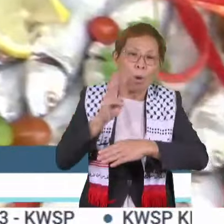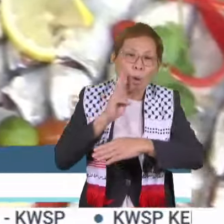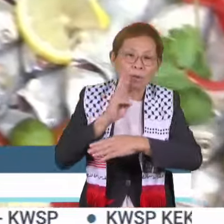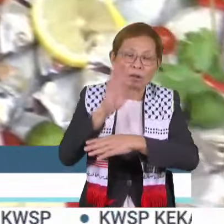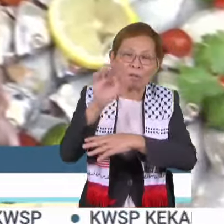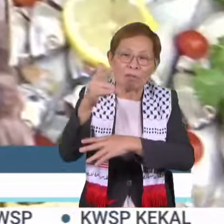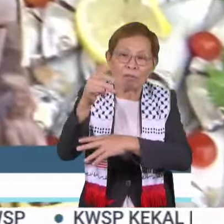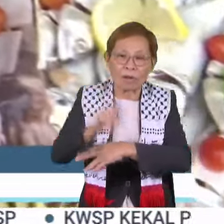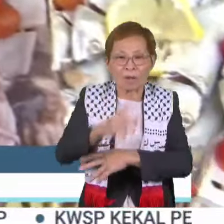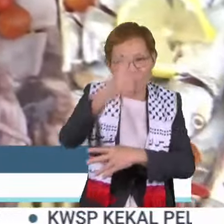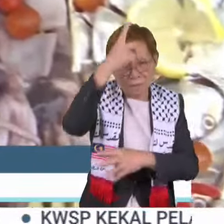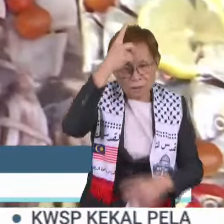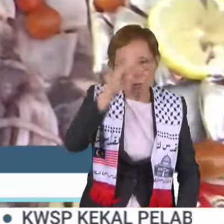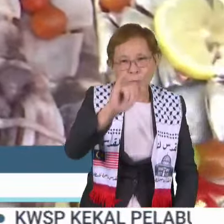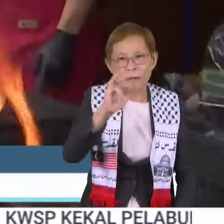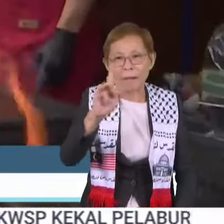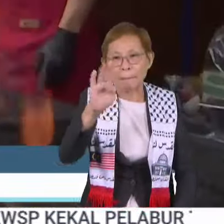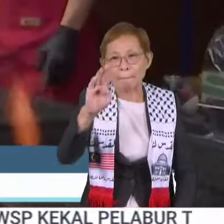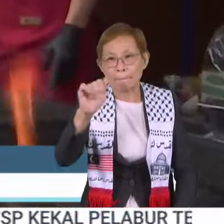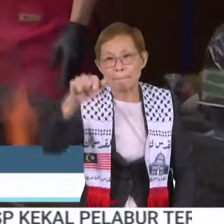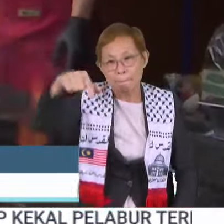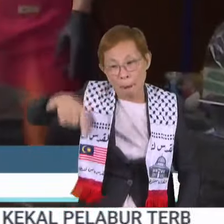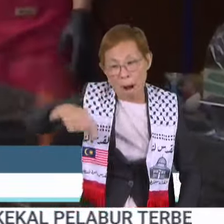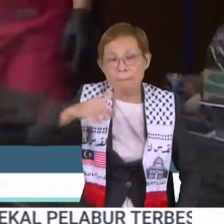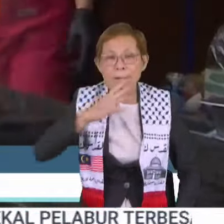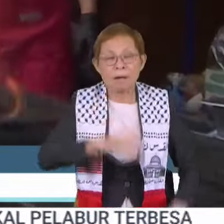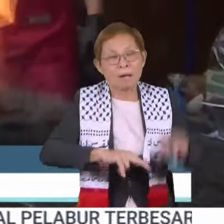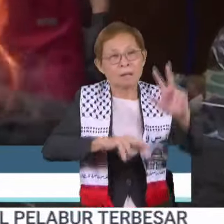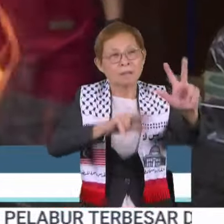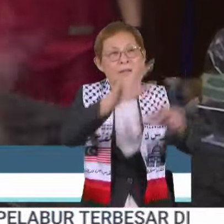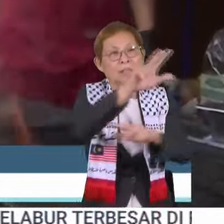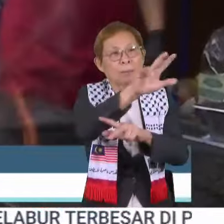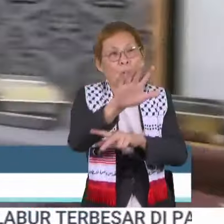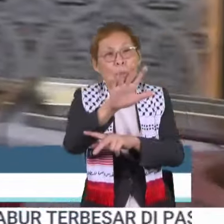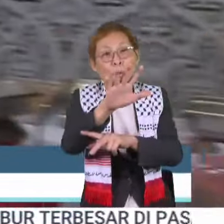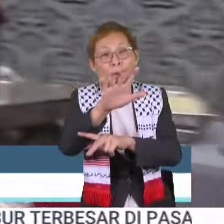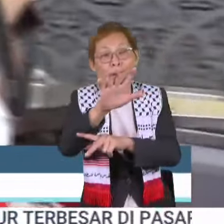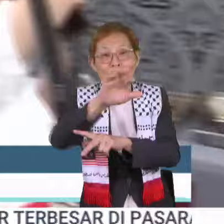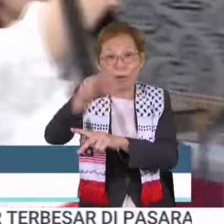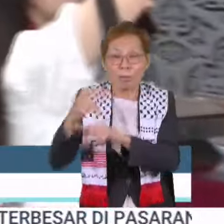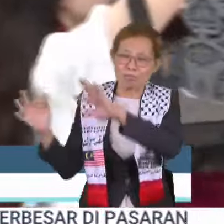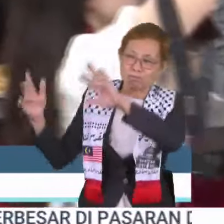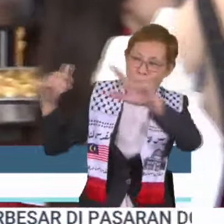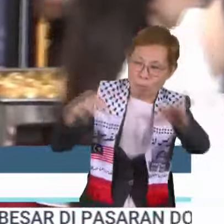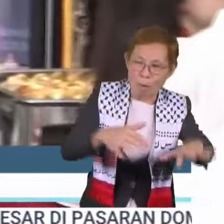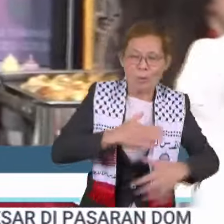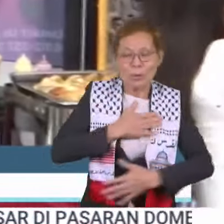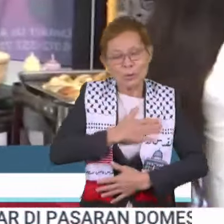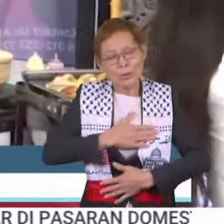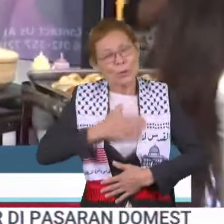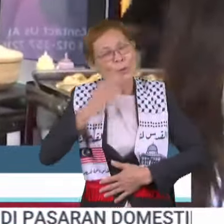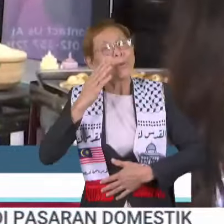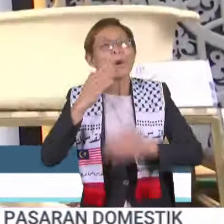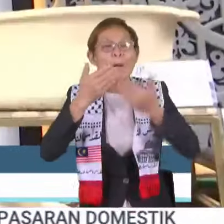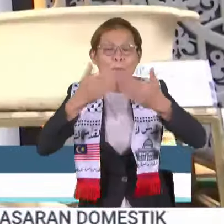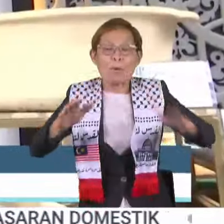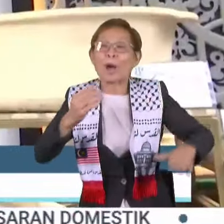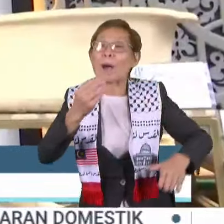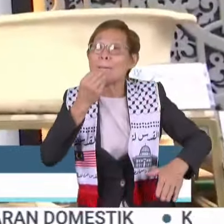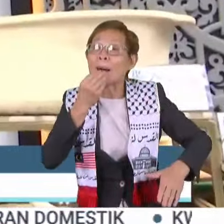Datuk Mohamad Iqbal S Habib nahu berkata 30000 pengunjung disasar hadir menikmati pengalaman berbuka di